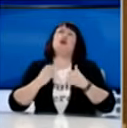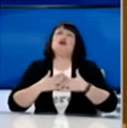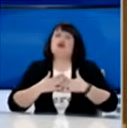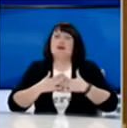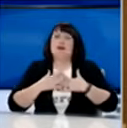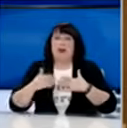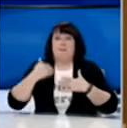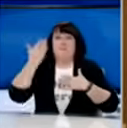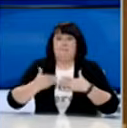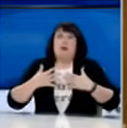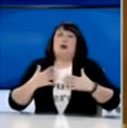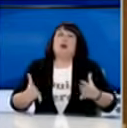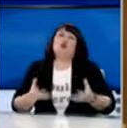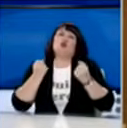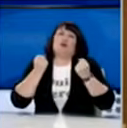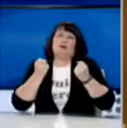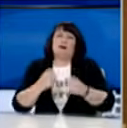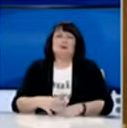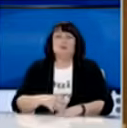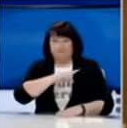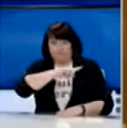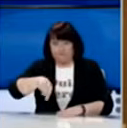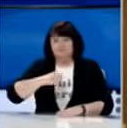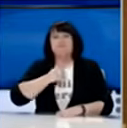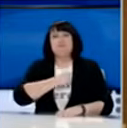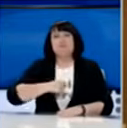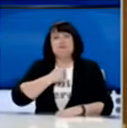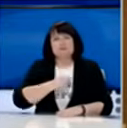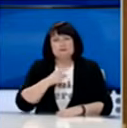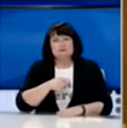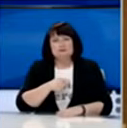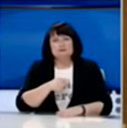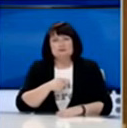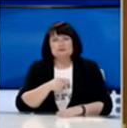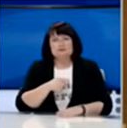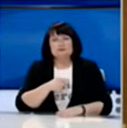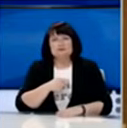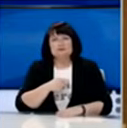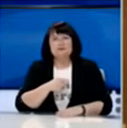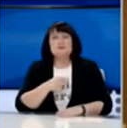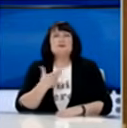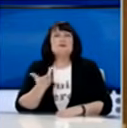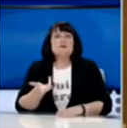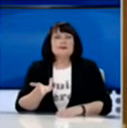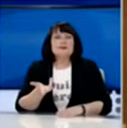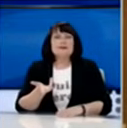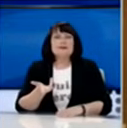Έχετε δυστυχώς έρθει σε εκείνο το πολύ